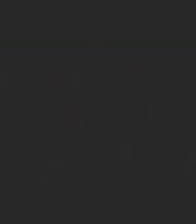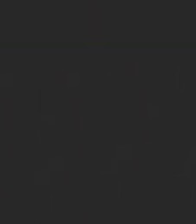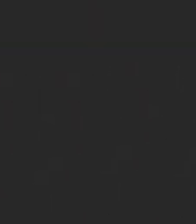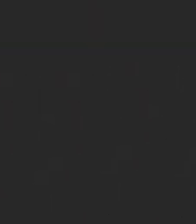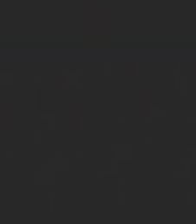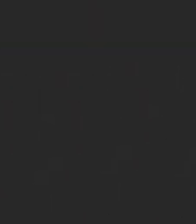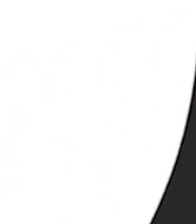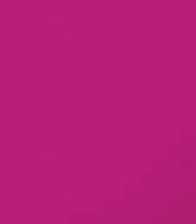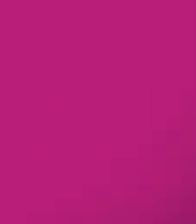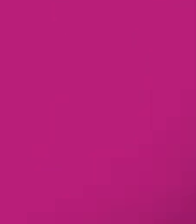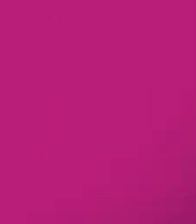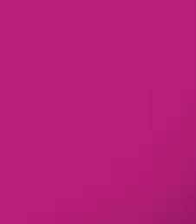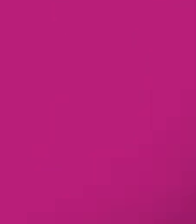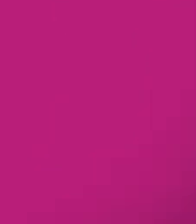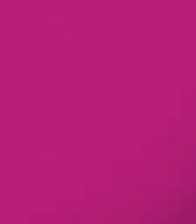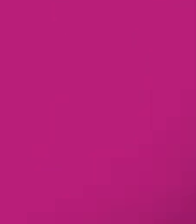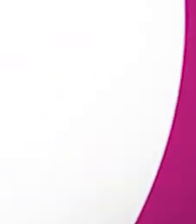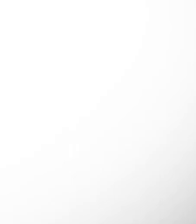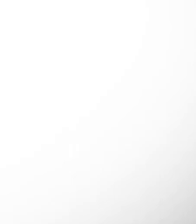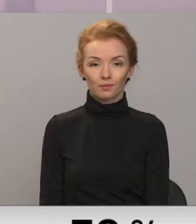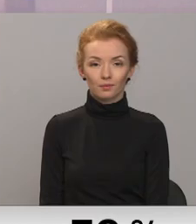Re, viss ēters ir te!